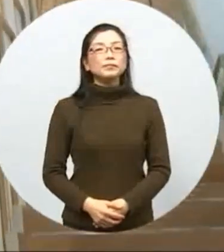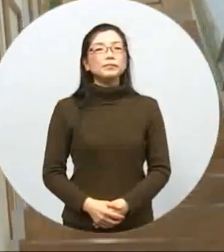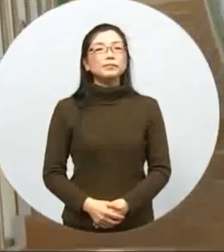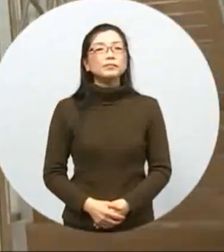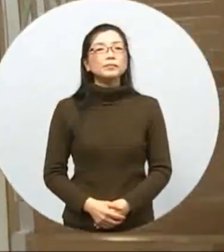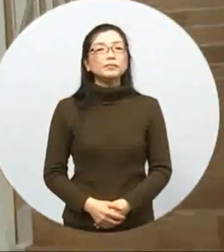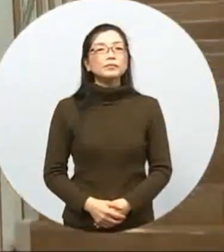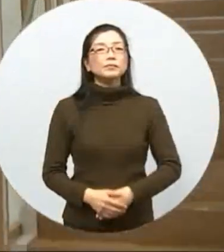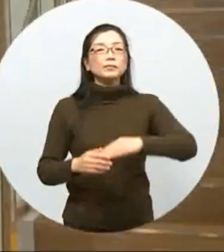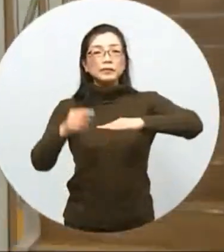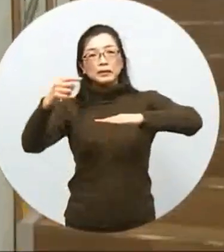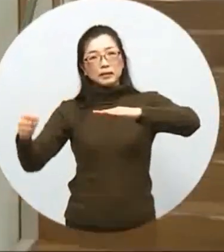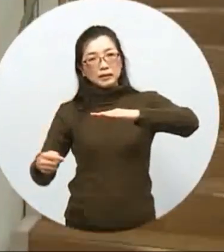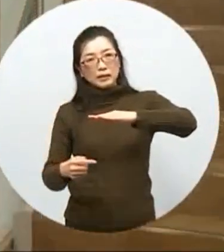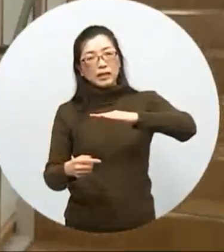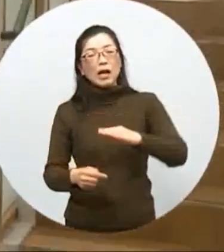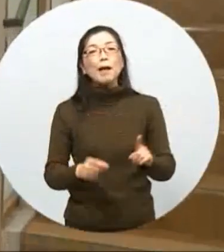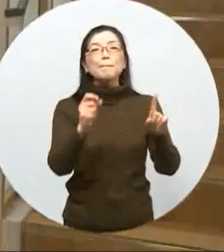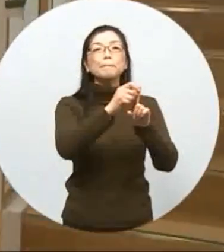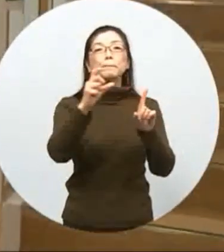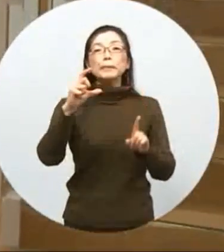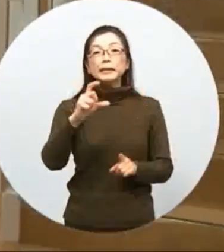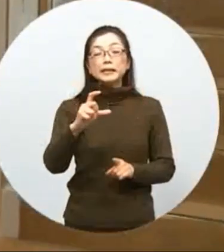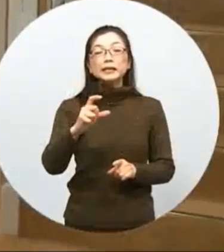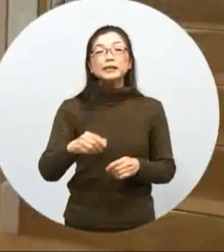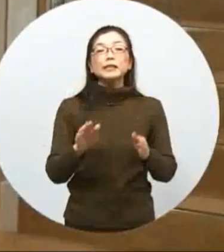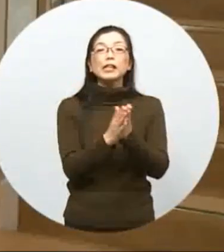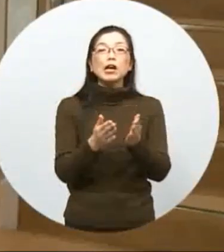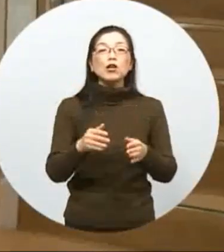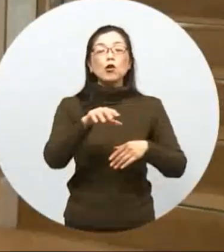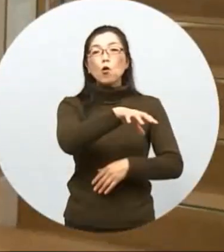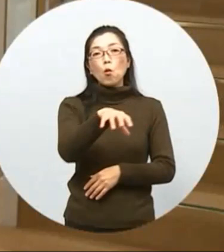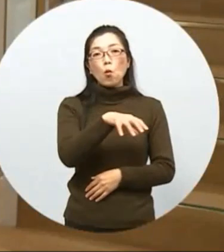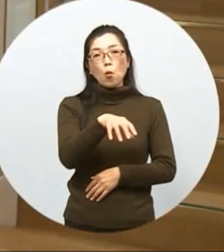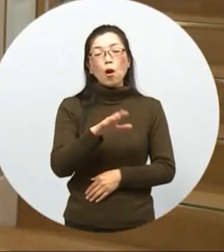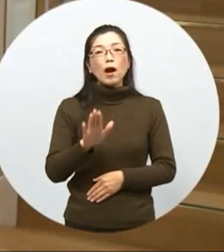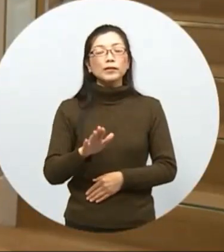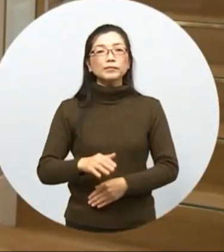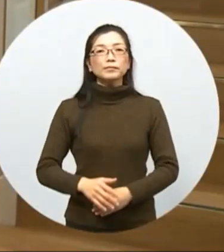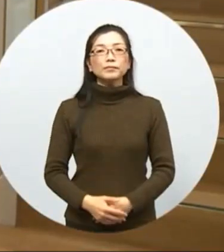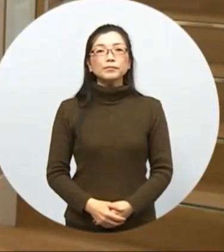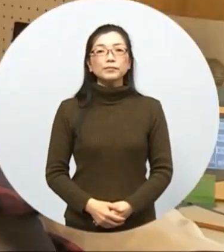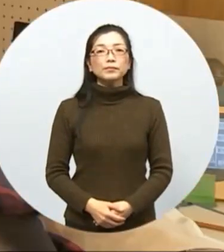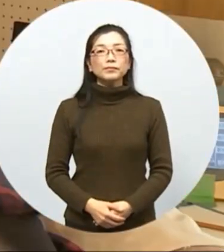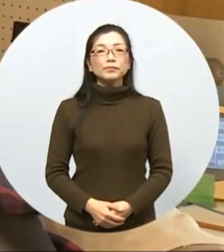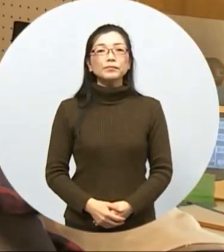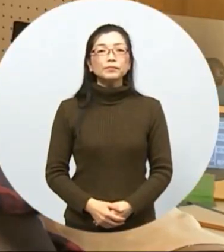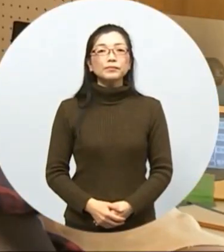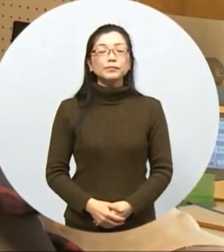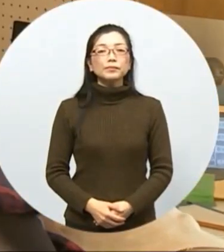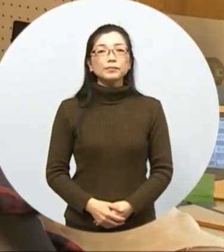地下の階段横には PC 図書コーナーが設置されています。